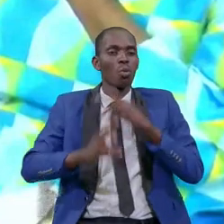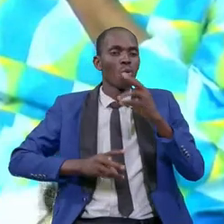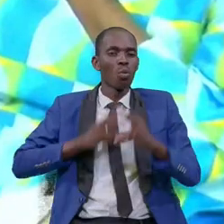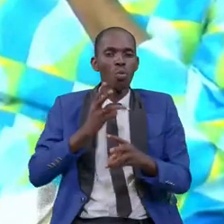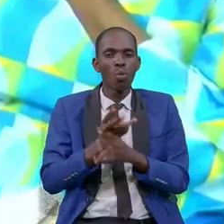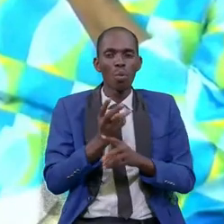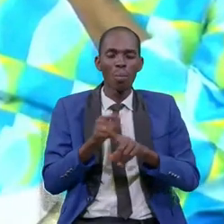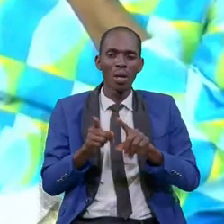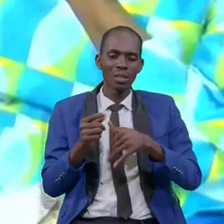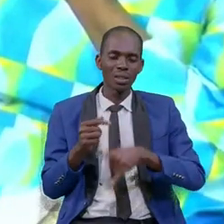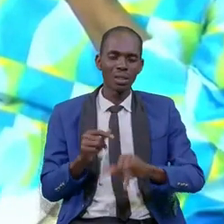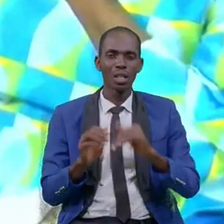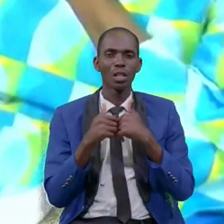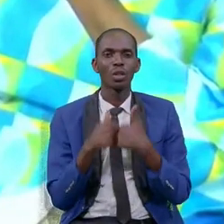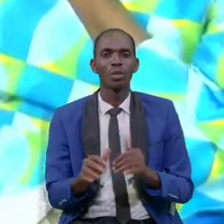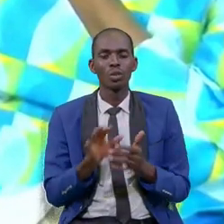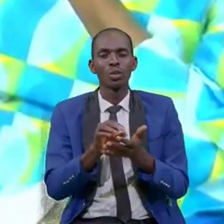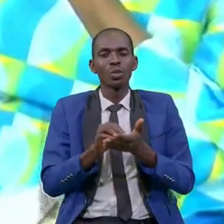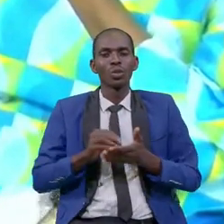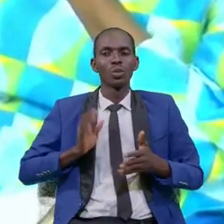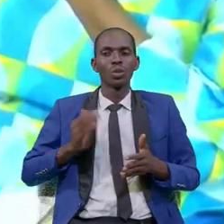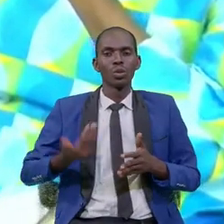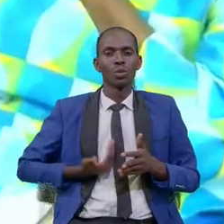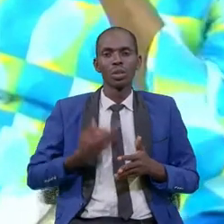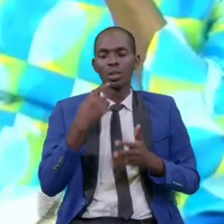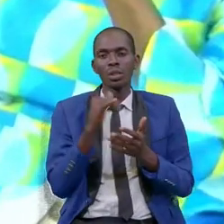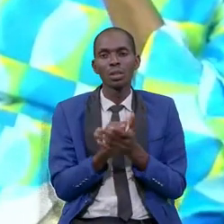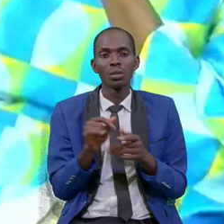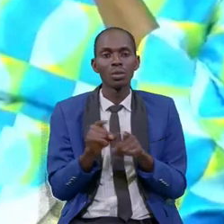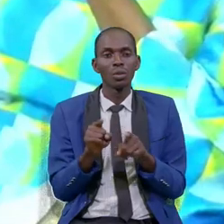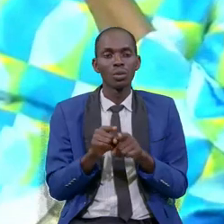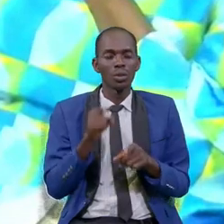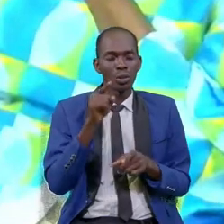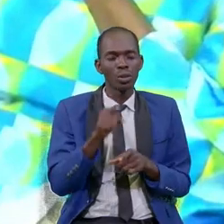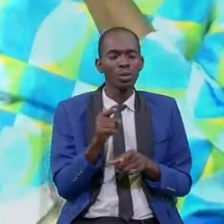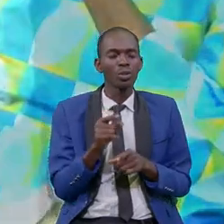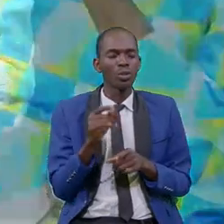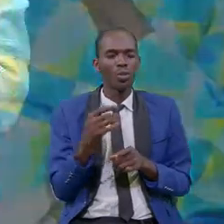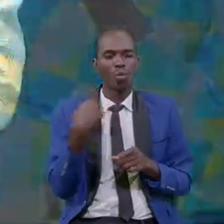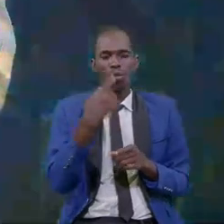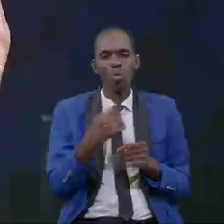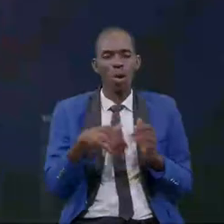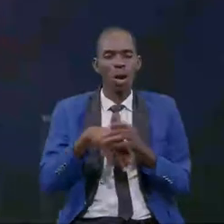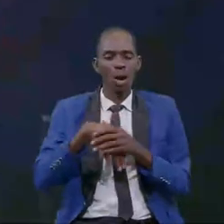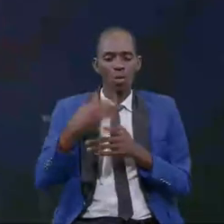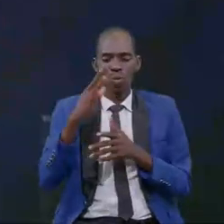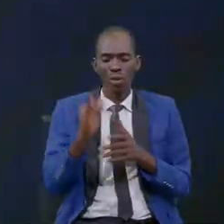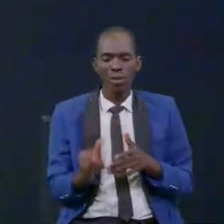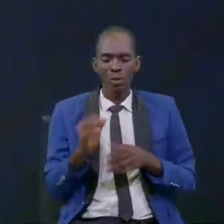le monde entier et perdre son âme? Et que c'est dit. Et